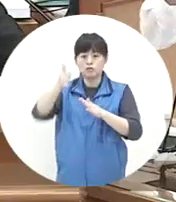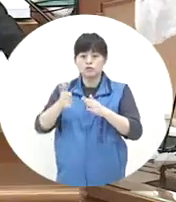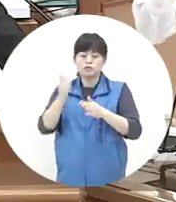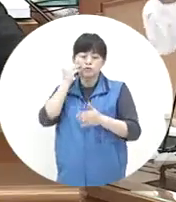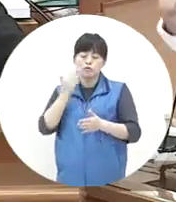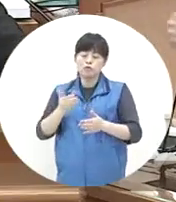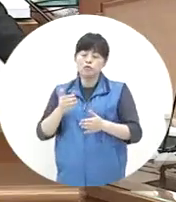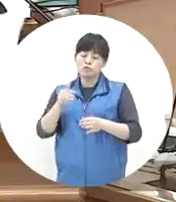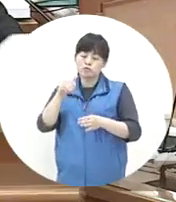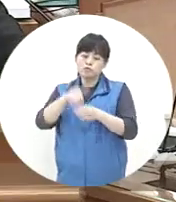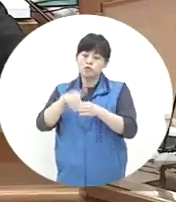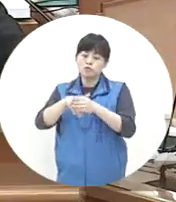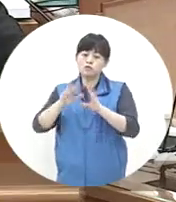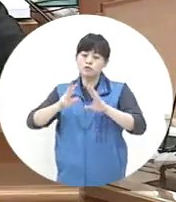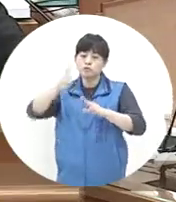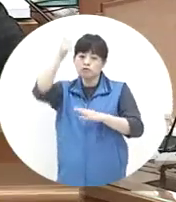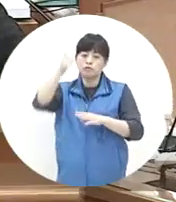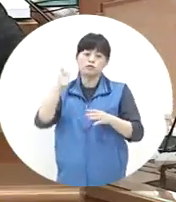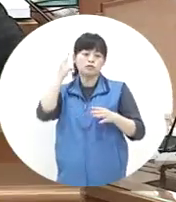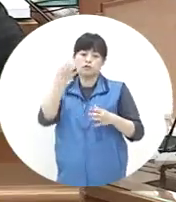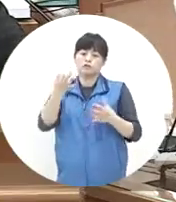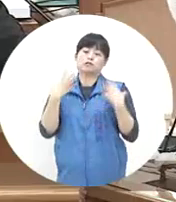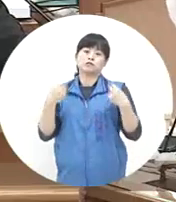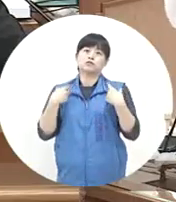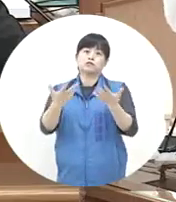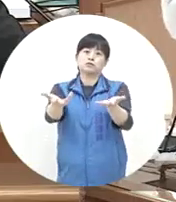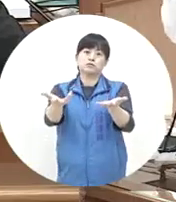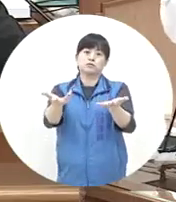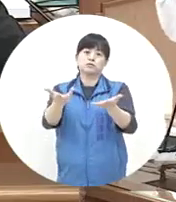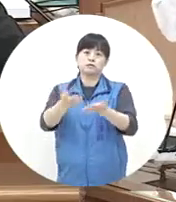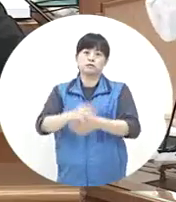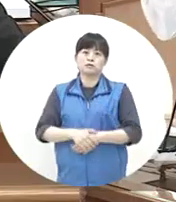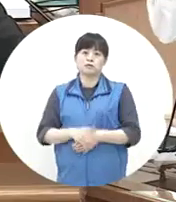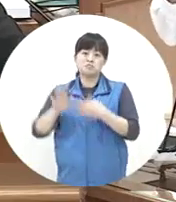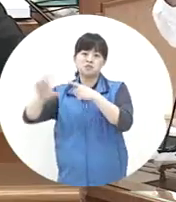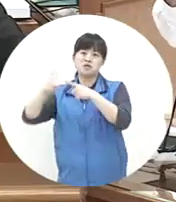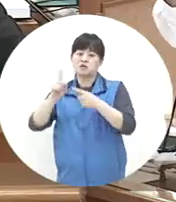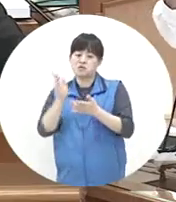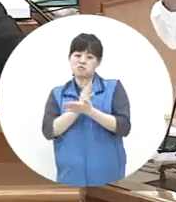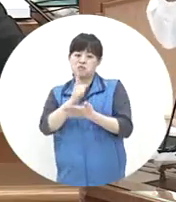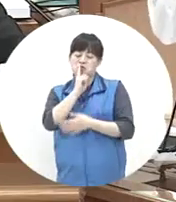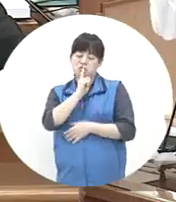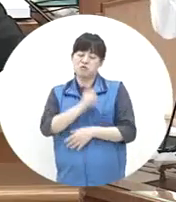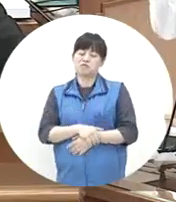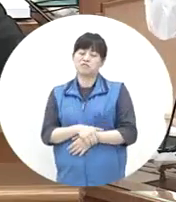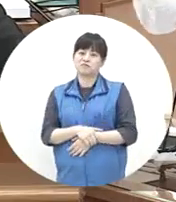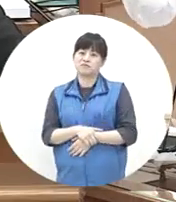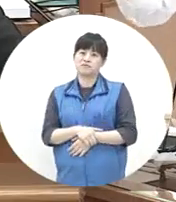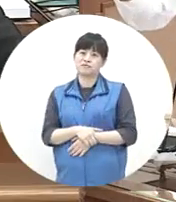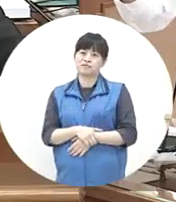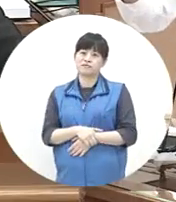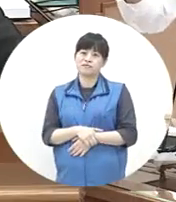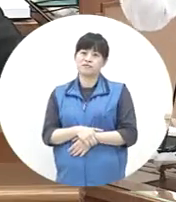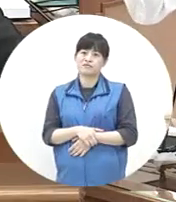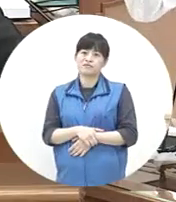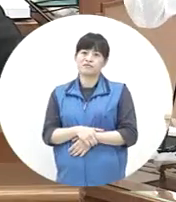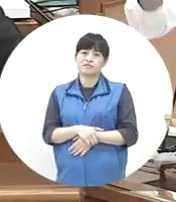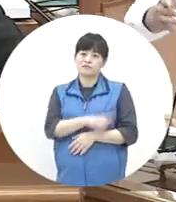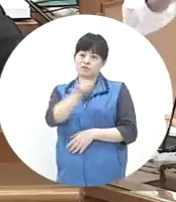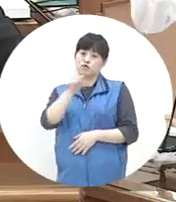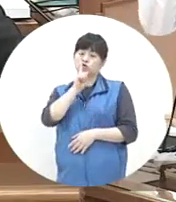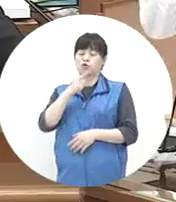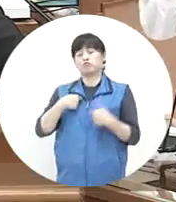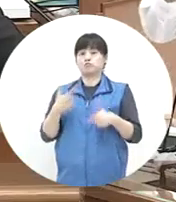的政见也是没办法增加嘛？ 其实这个 那就是，人家有说，最近有人家有说。这两人讲的，不是我